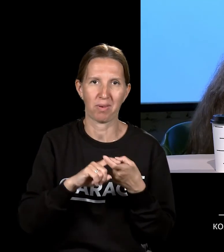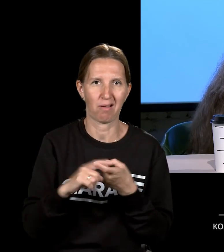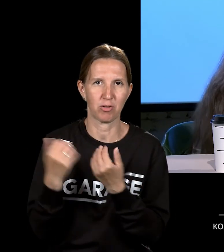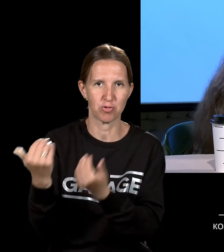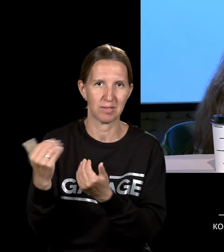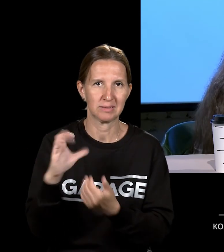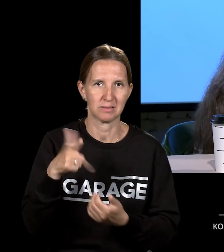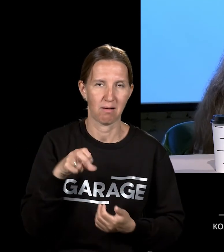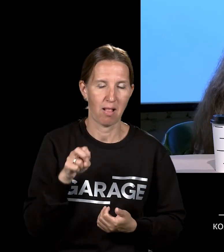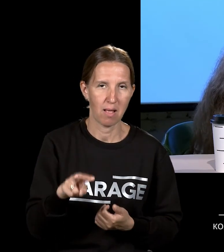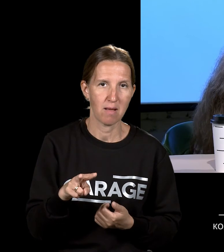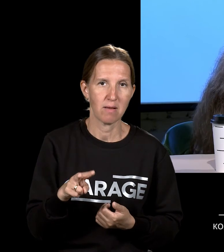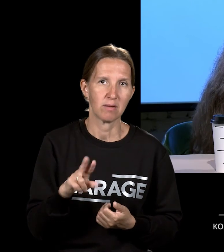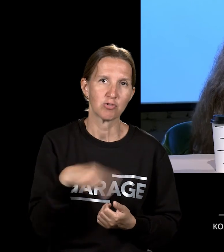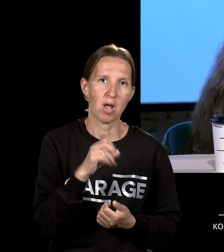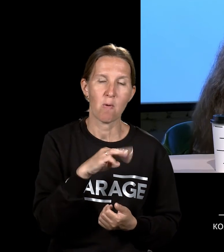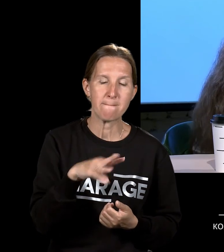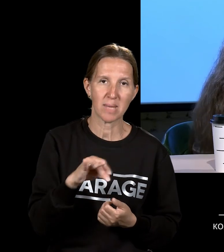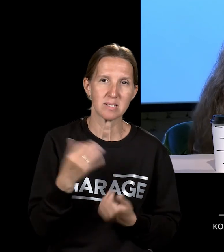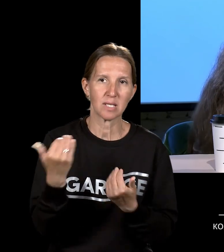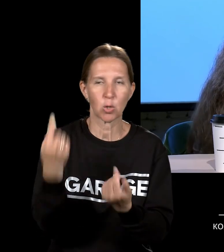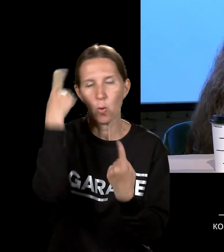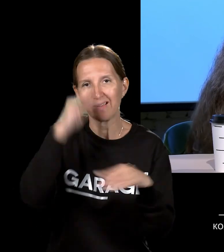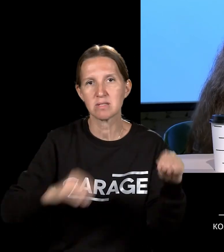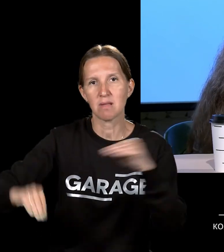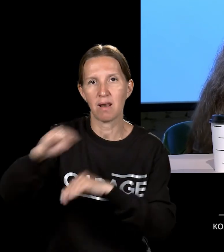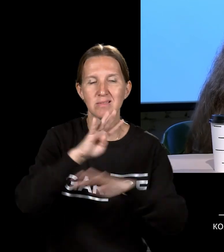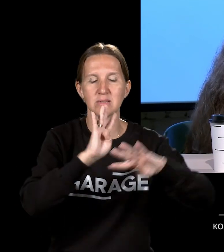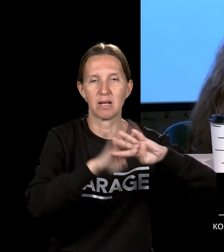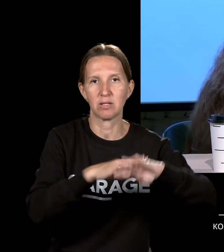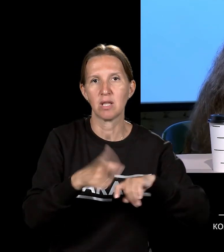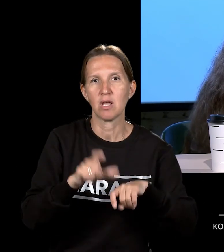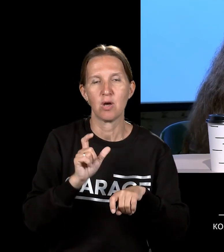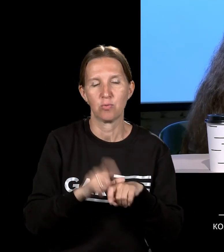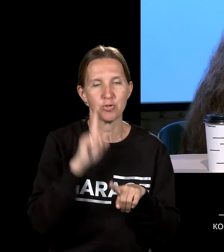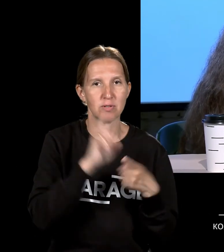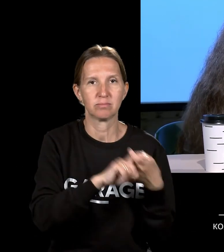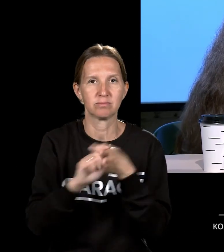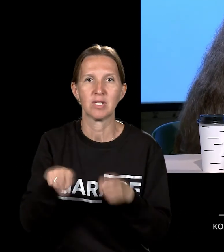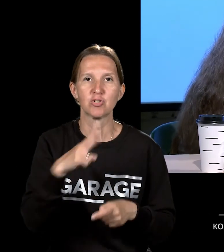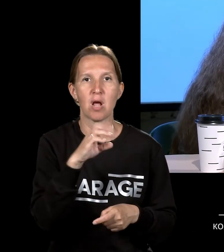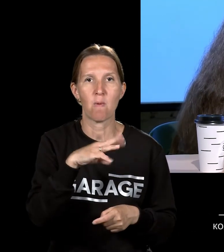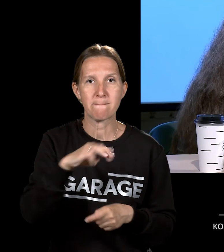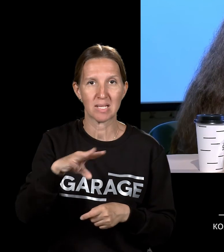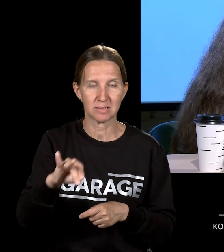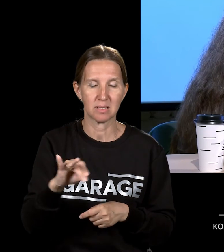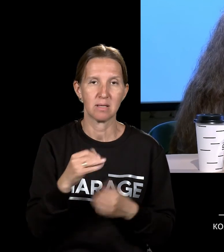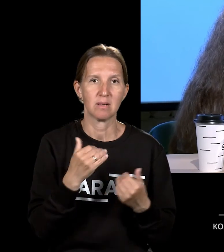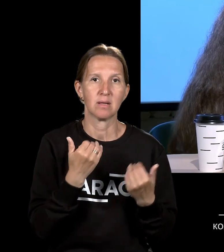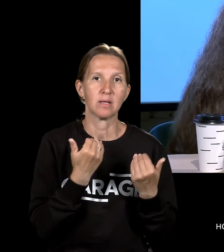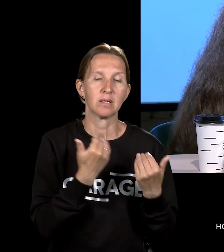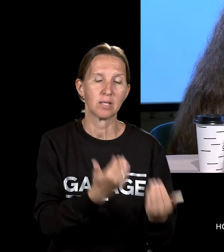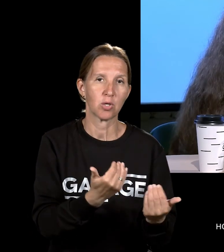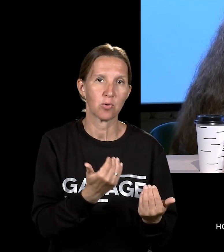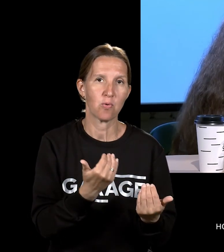перекличек с ним. Это не только ее… То, что она как бы… ее инсталляции с клетками, которые очень сильно перекликаются с